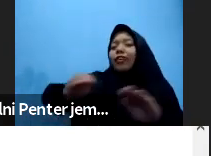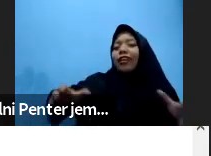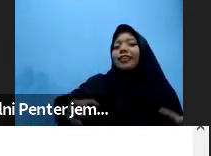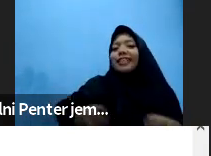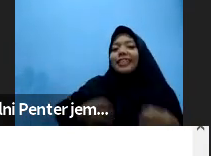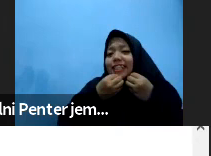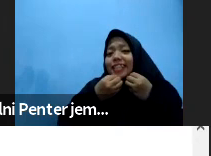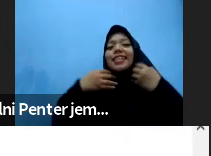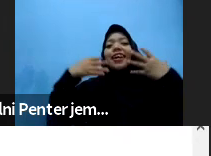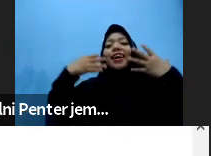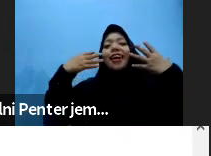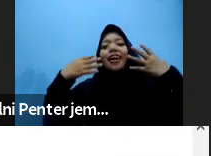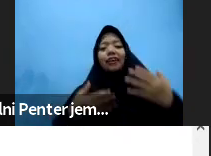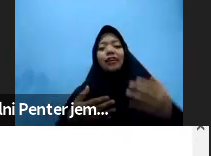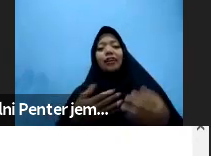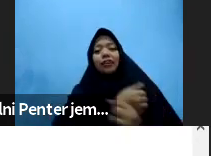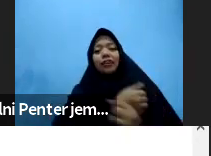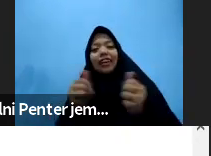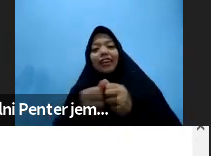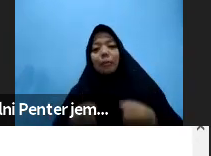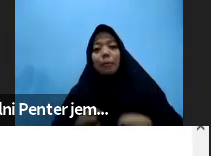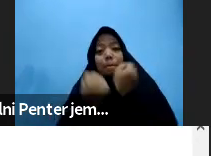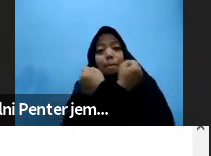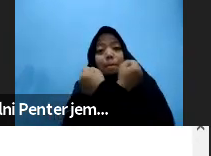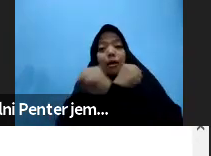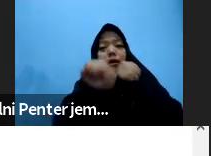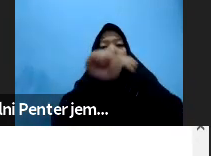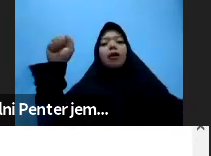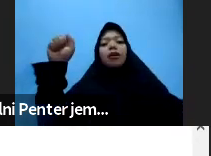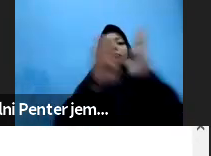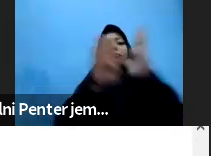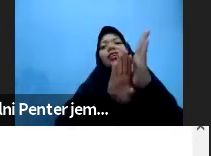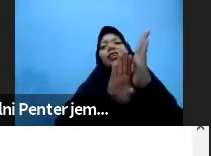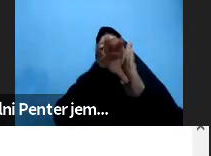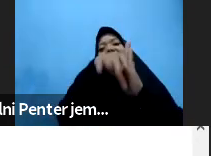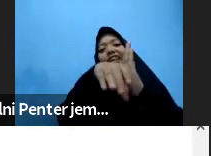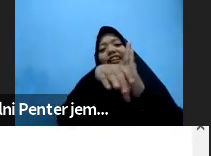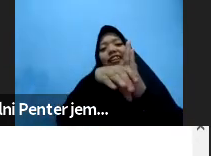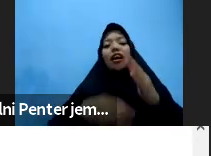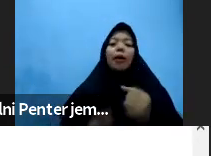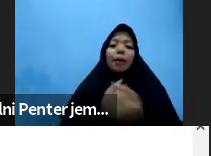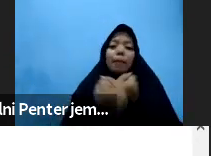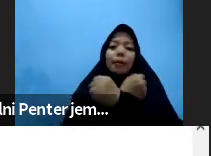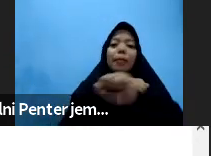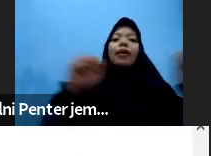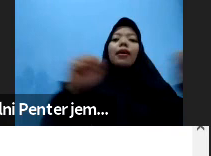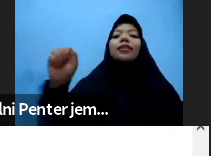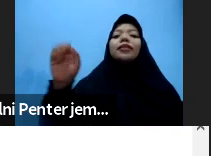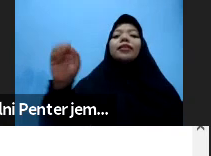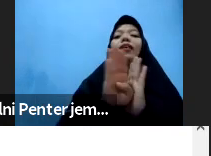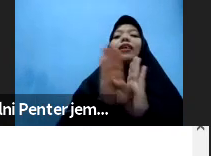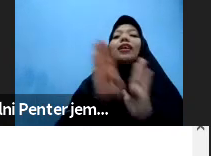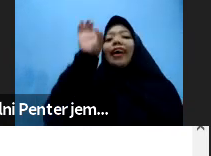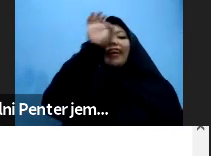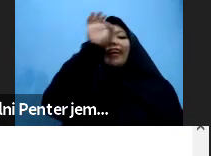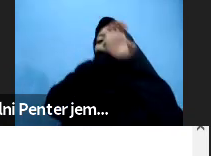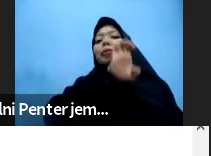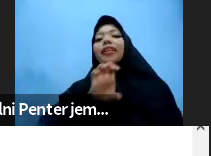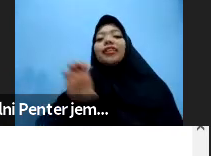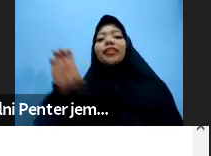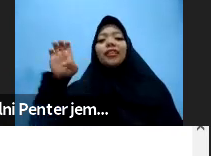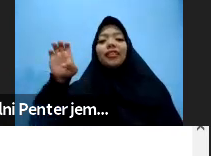bercerita Bingung jadi dan bebas berekspresi Hai